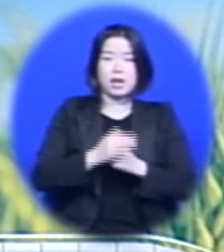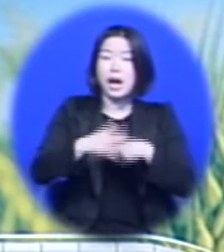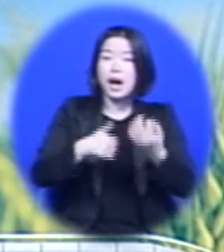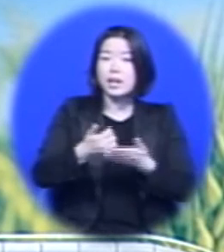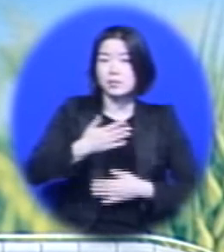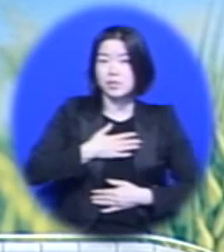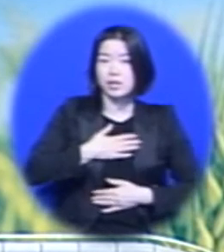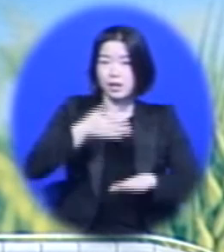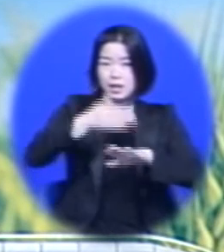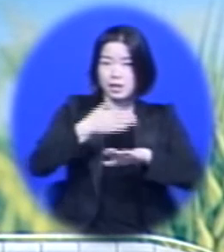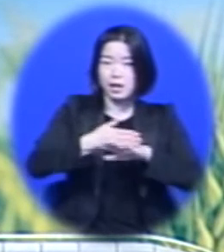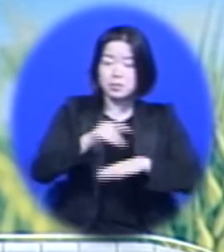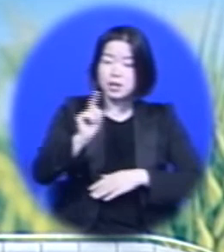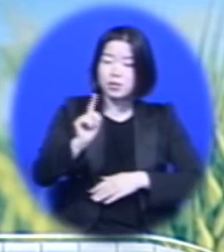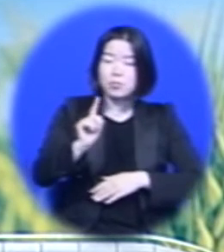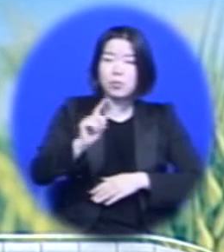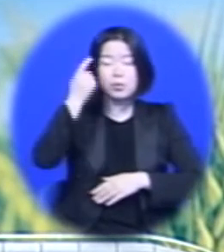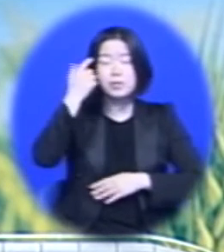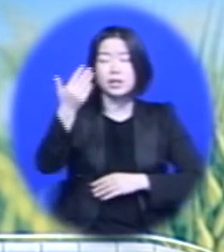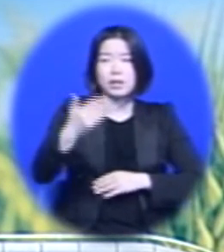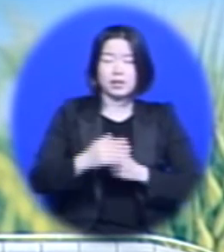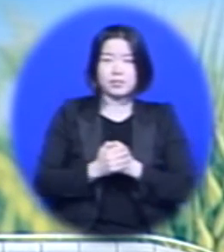제가 감사할 것이 뭡니까?